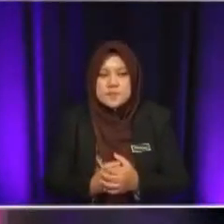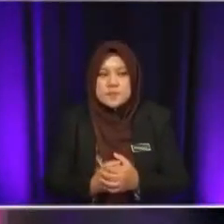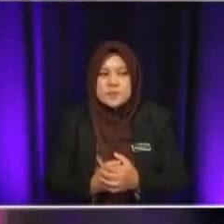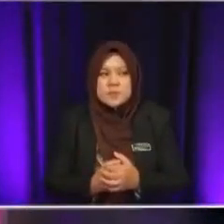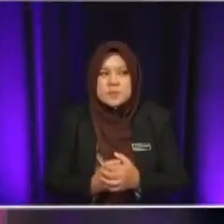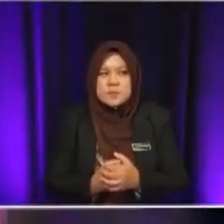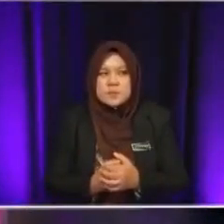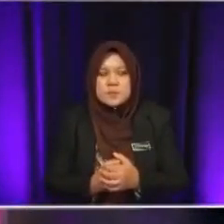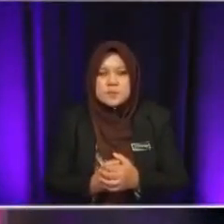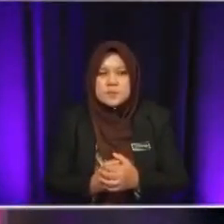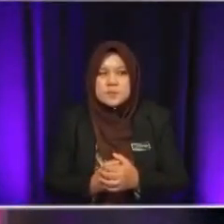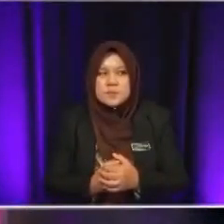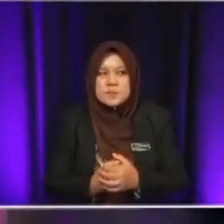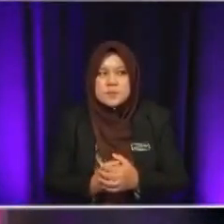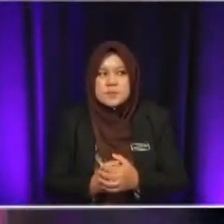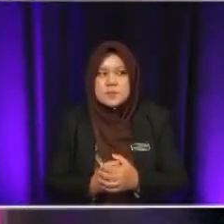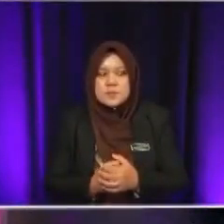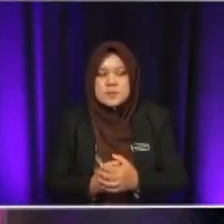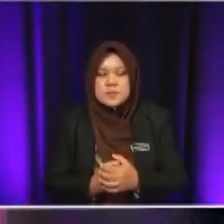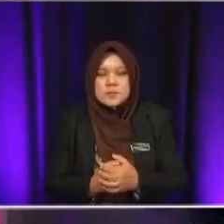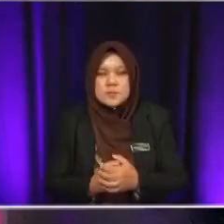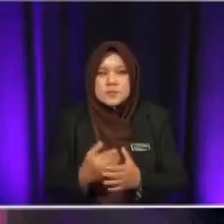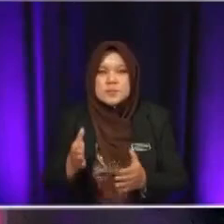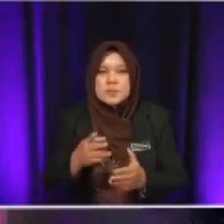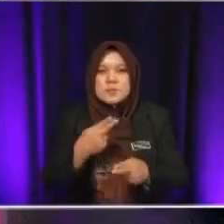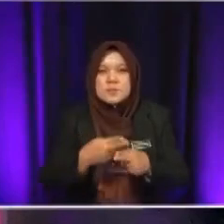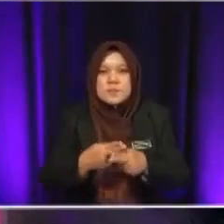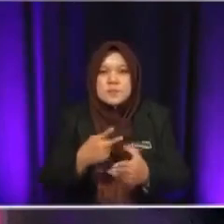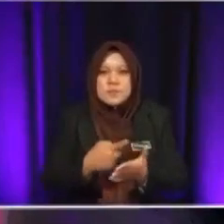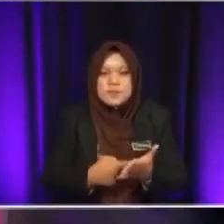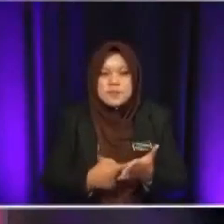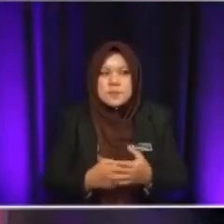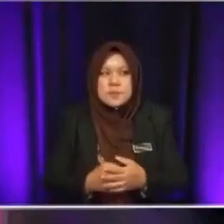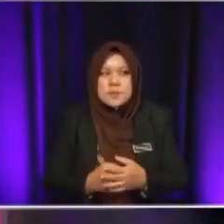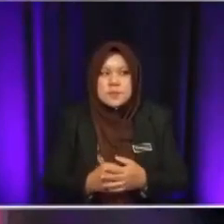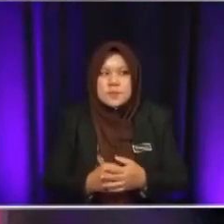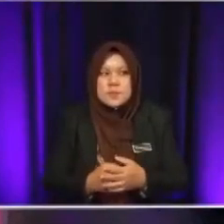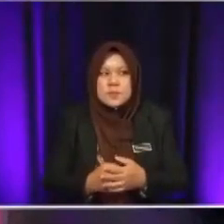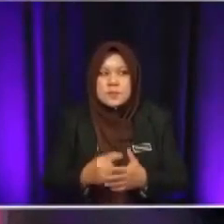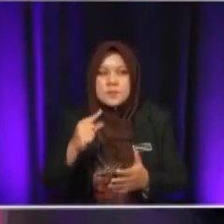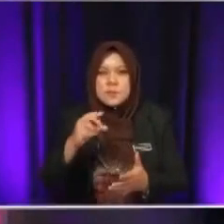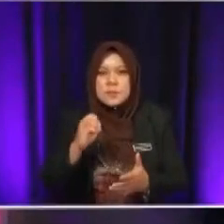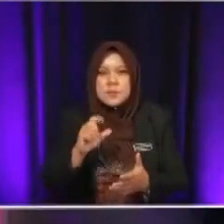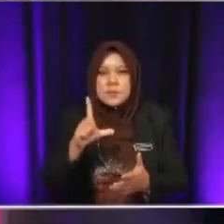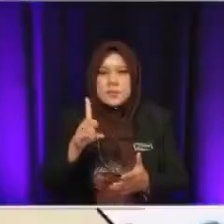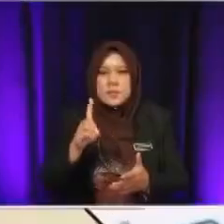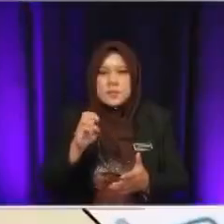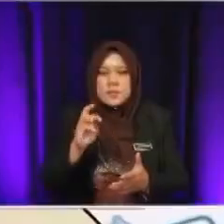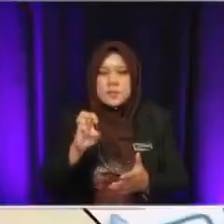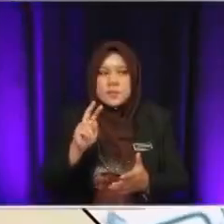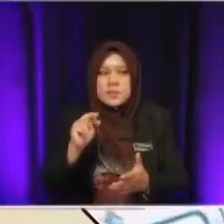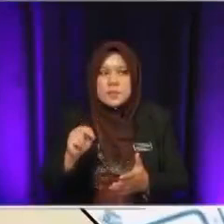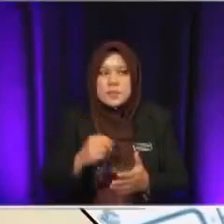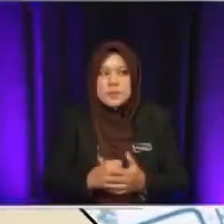Mira kenal ke ikan tu? Ikan ni nama dia macam ada golden-golden cikgu. Okey, ini kita panggil sebagai